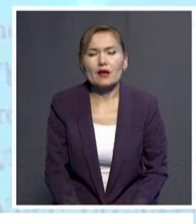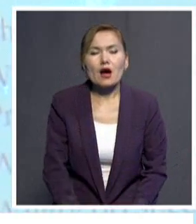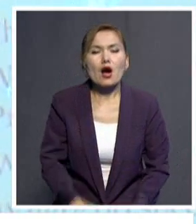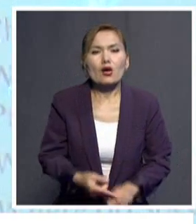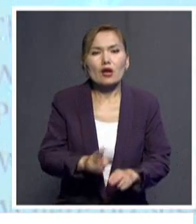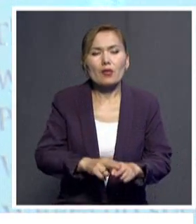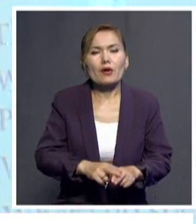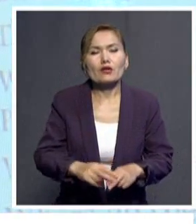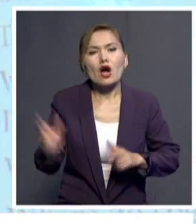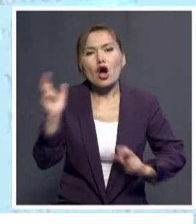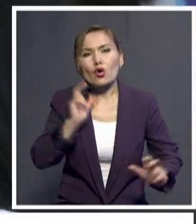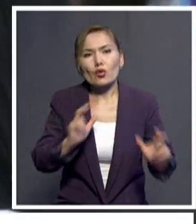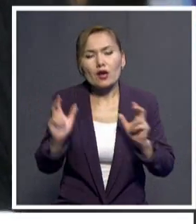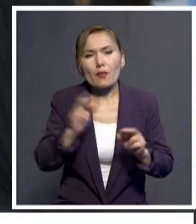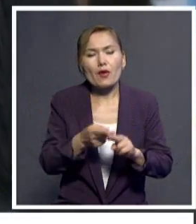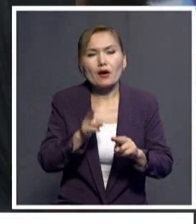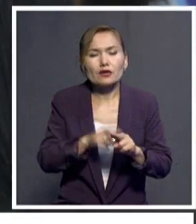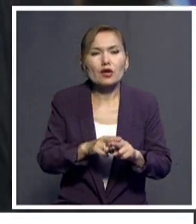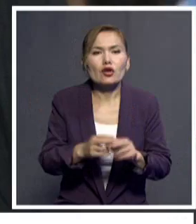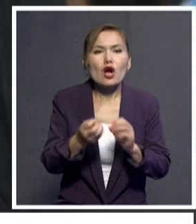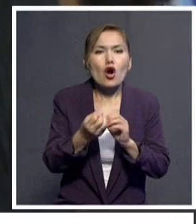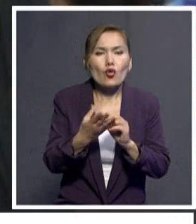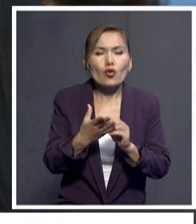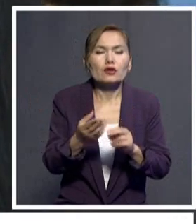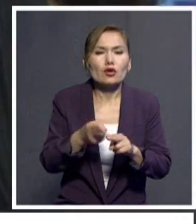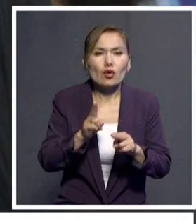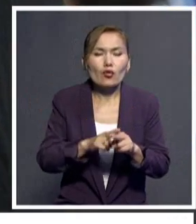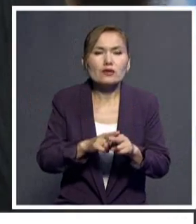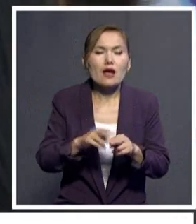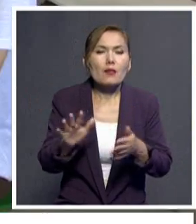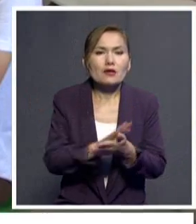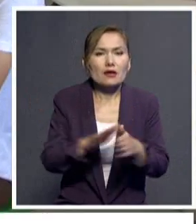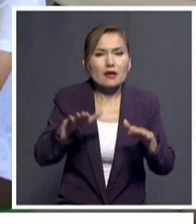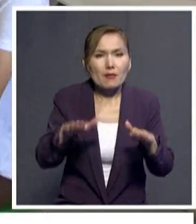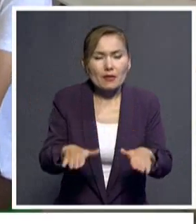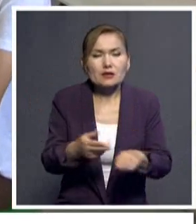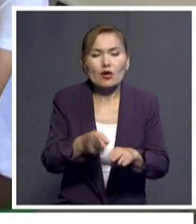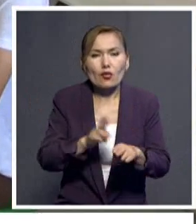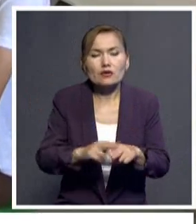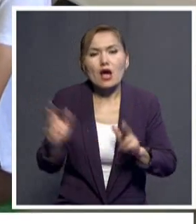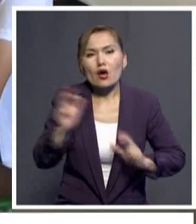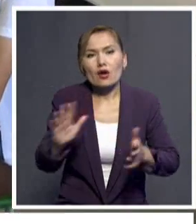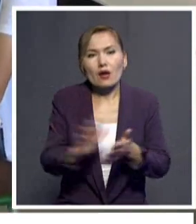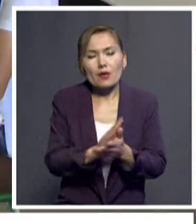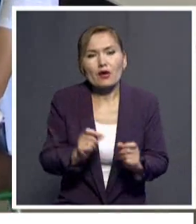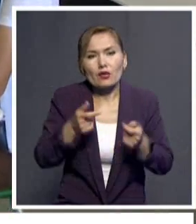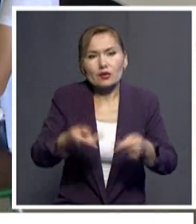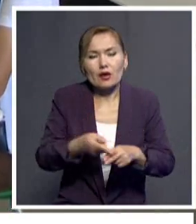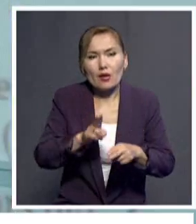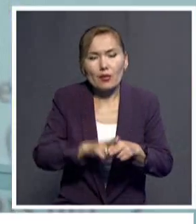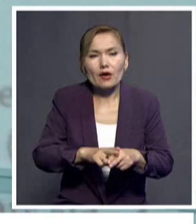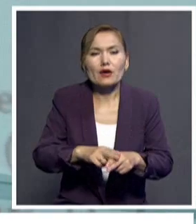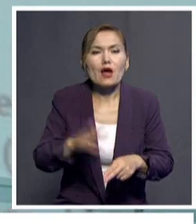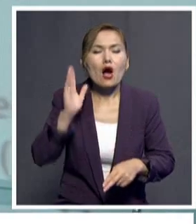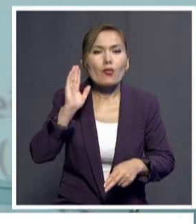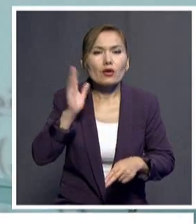атындағы университет қаржыгерлерге берілетін халықаралық 14 сертификаттың 9-ын береді. Сондықтан Шиара осы білім ордасын таңдаған. Алайда бұл сертификаттарға